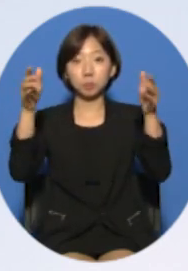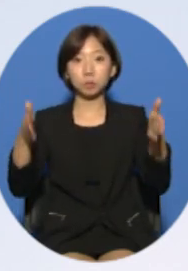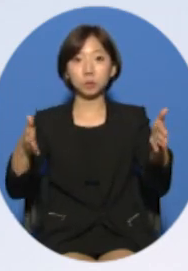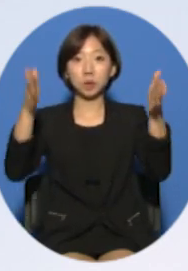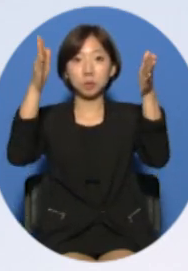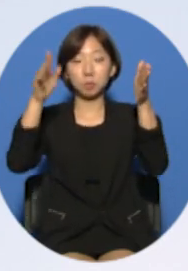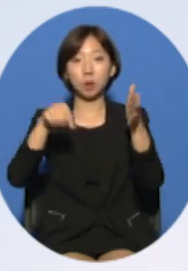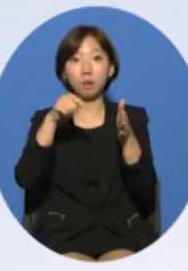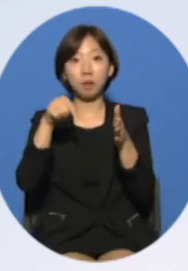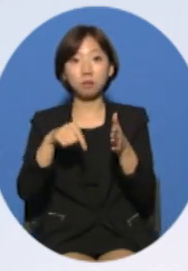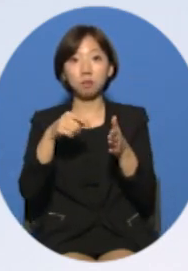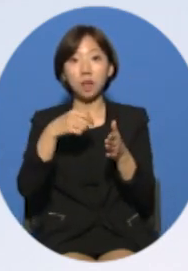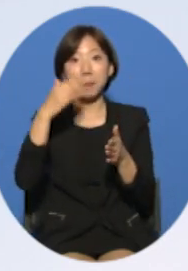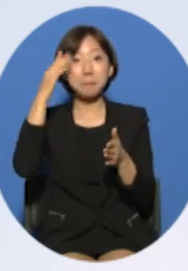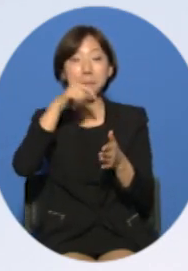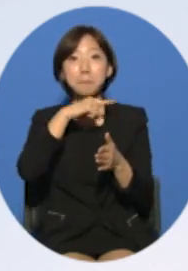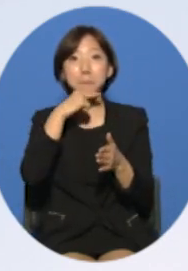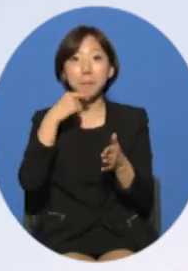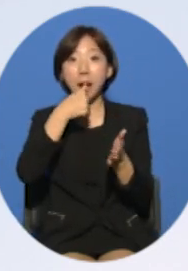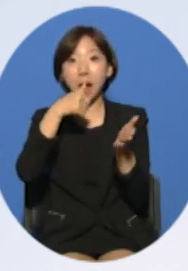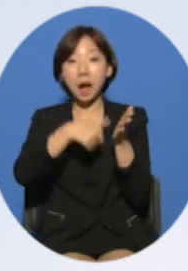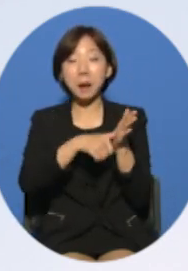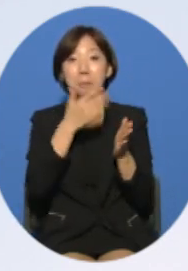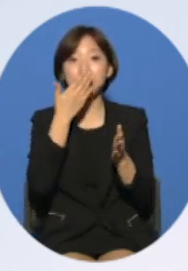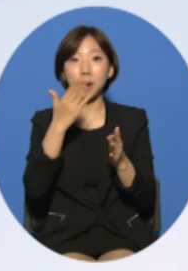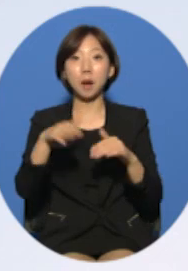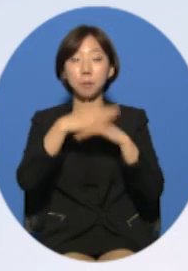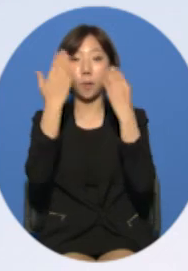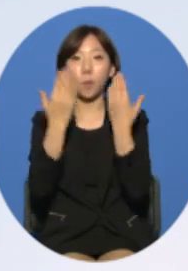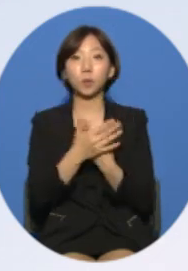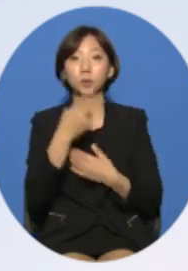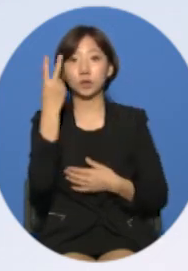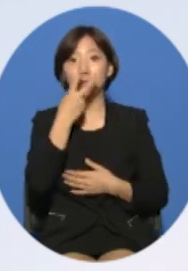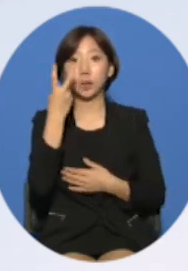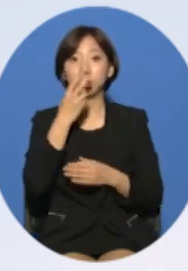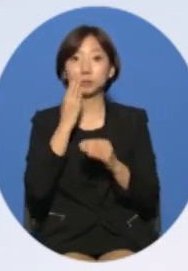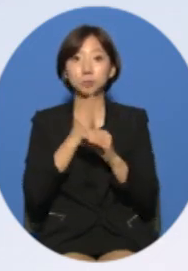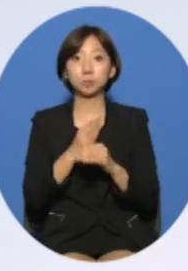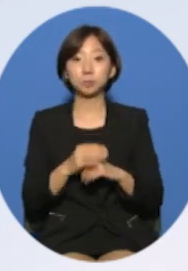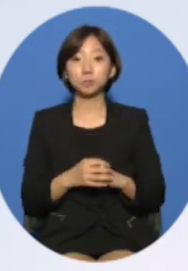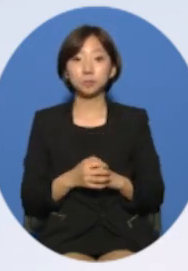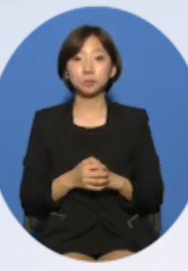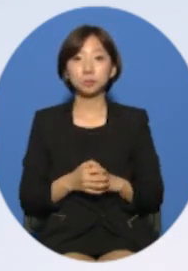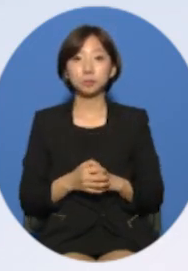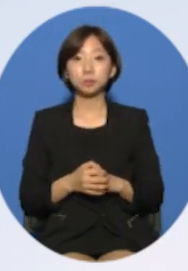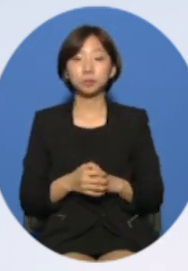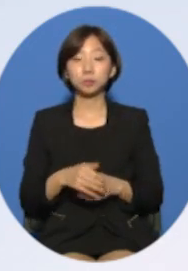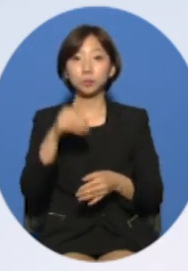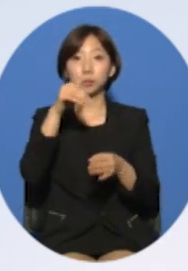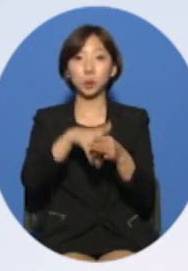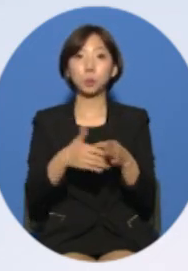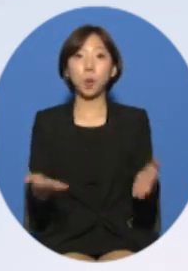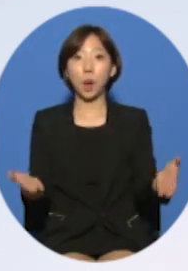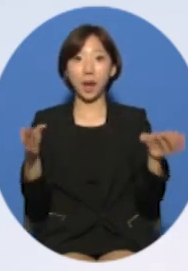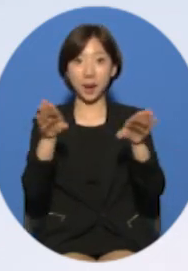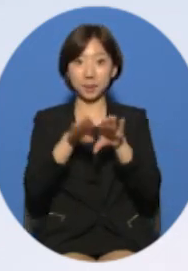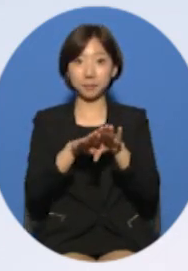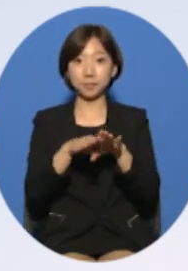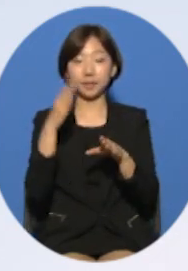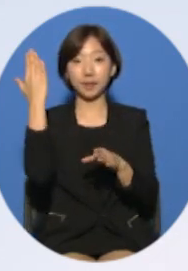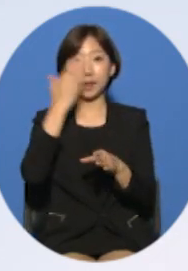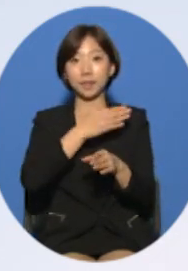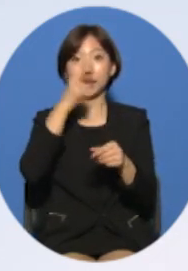인주가 묻었는지 그런 거 과정을 모두 이렇게 다 점검을 하는 거죠. 네. 현재 투표한 봉인과 또 특수 봉인지 부착